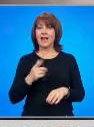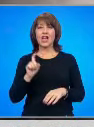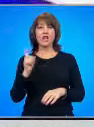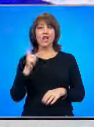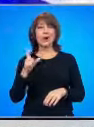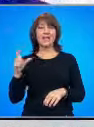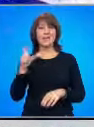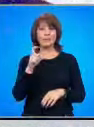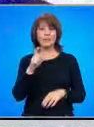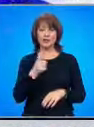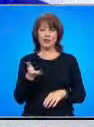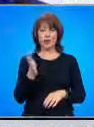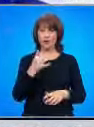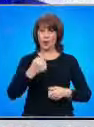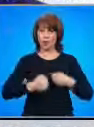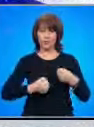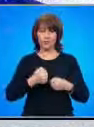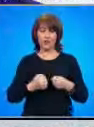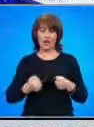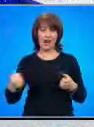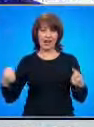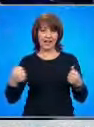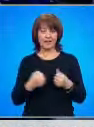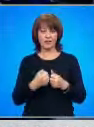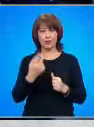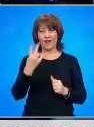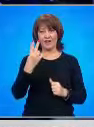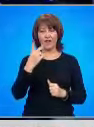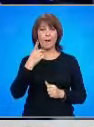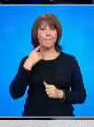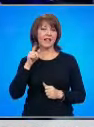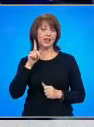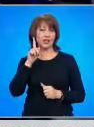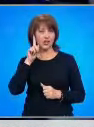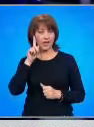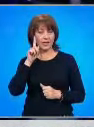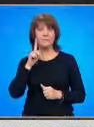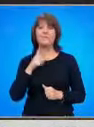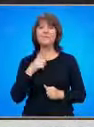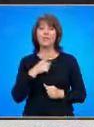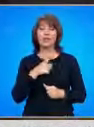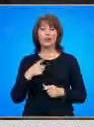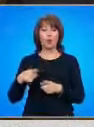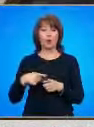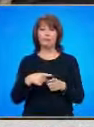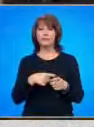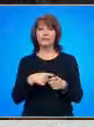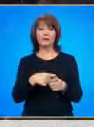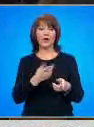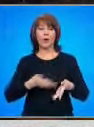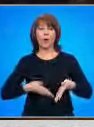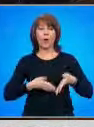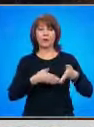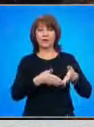Семерджиев, който шофирайки след употреба на наркотици уби две млади жени на столичния булевар Черни връх, както и полицейски ескорт осигурен на Димитър